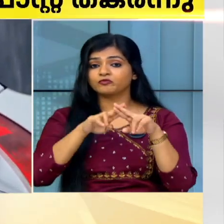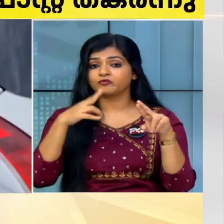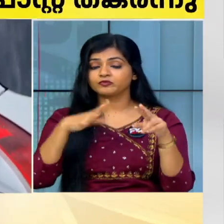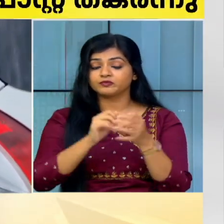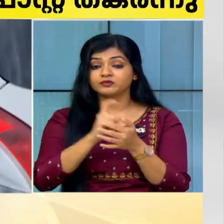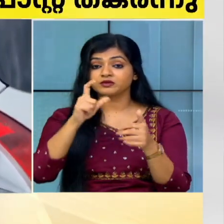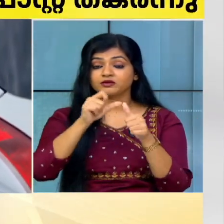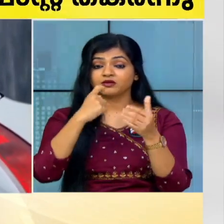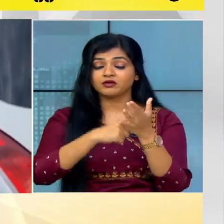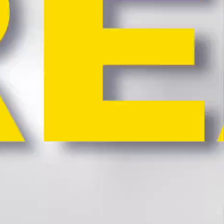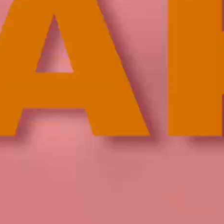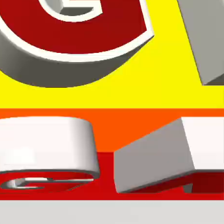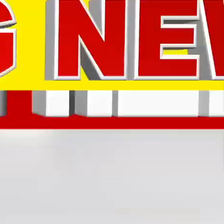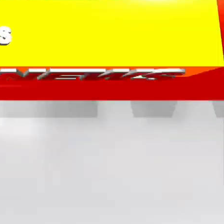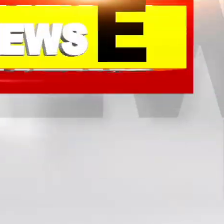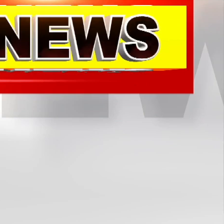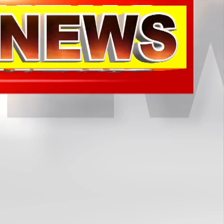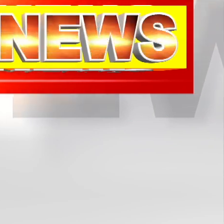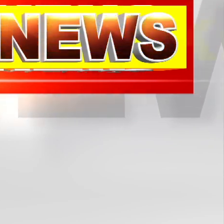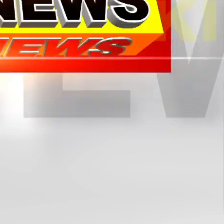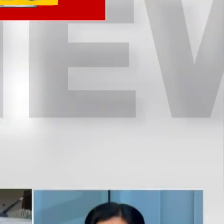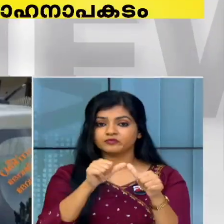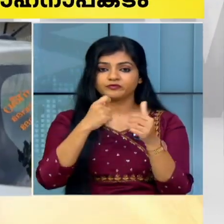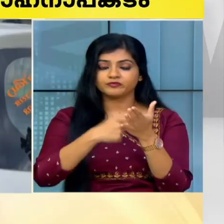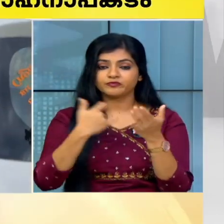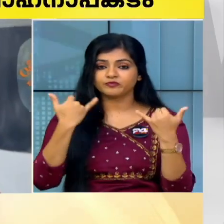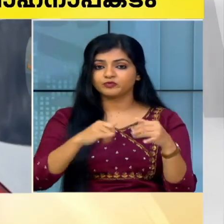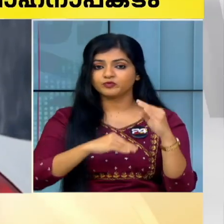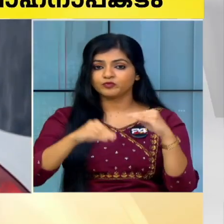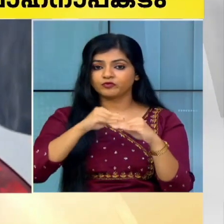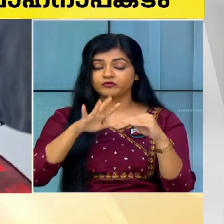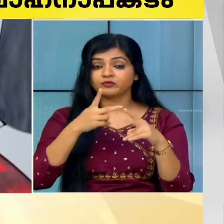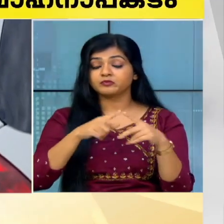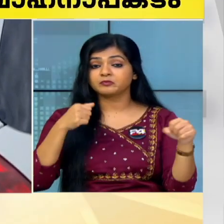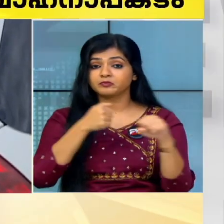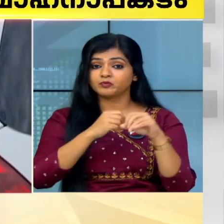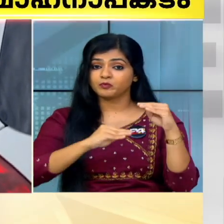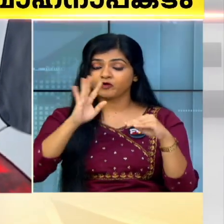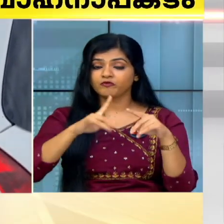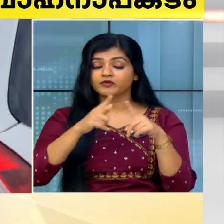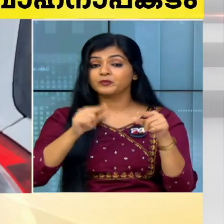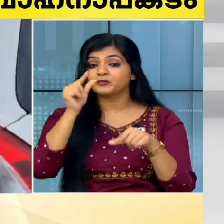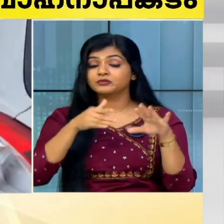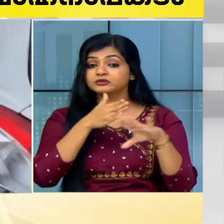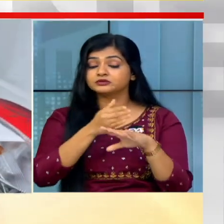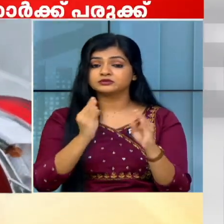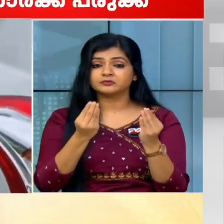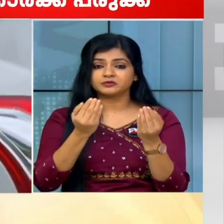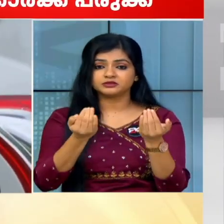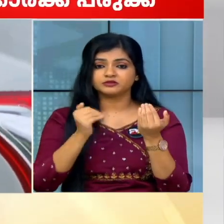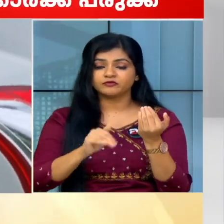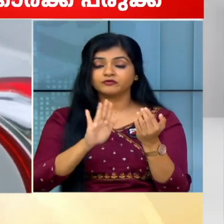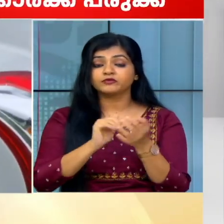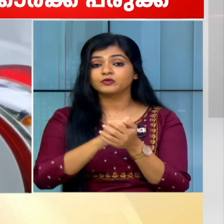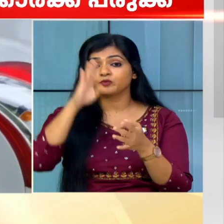കാറിന് ഗുരുതരമായ കേടുപാടുകൾ സംഭവിച്ചിട്ടുണ്ട് 2 കാറുകൾക്കും. എന്തായാലും വലിയ അപകടമാണ്. പക്ഷേ ആർക്കും കാര്യമായ രീതിയിൽ പരിക്കില്ല. എന്തായാലും ആ പ്രദേശത്ത് പോലീസ് അടക്കമുള്ള